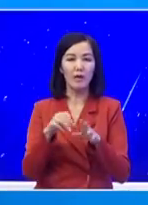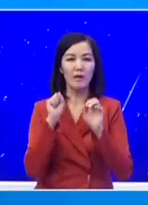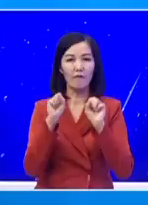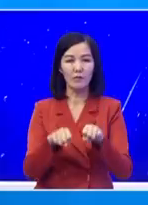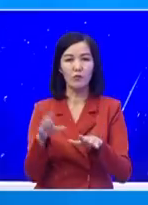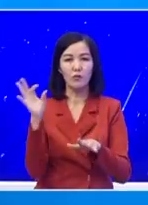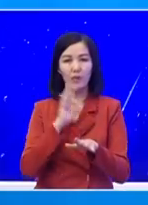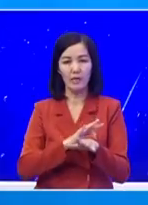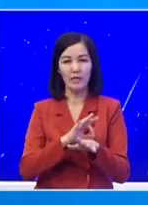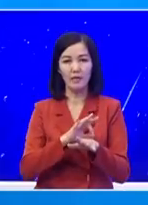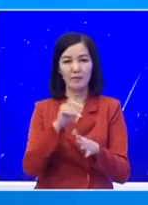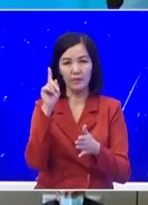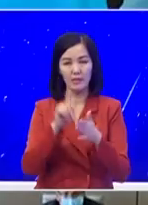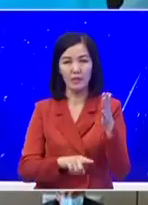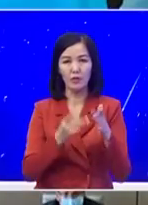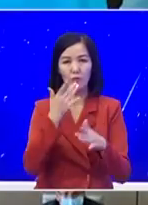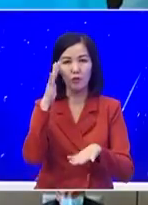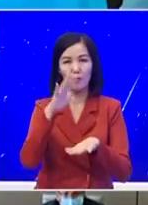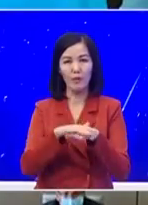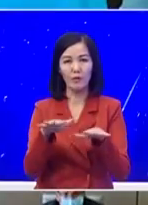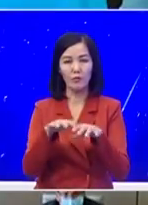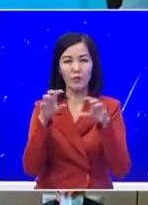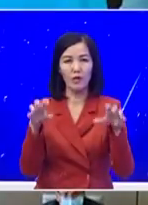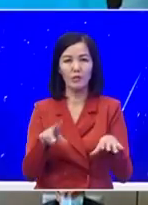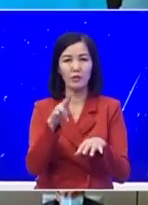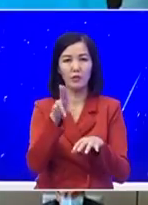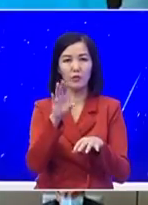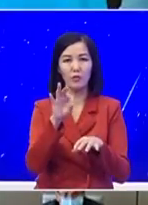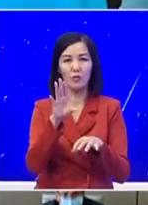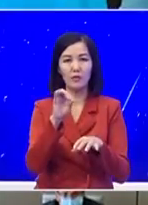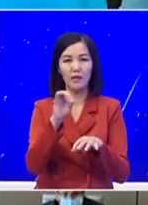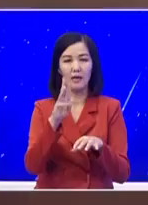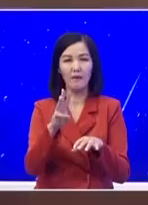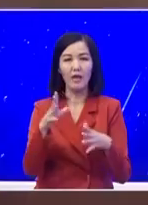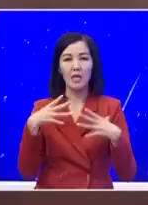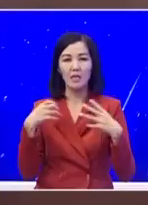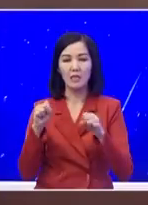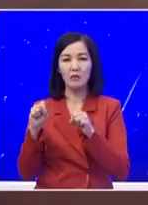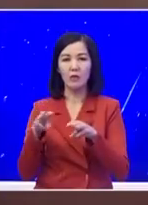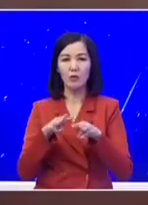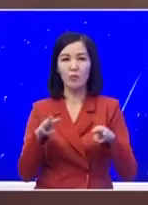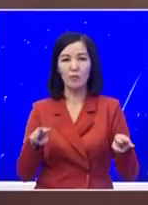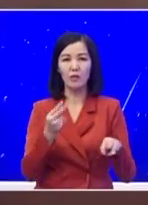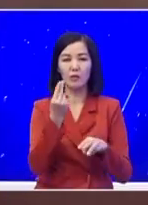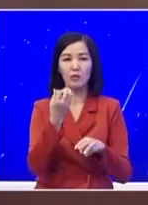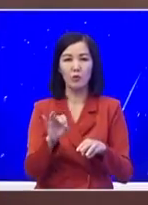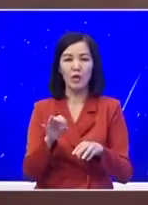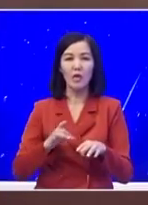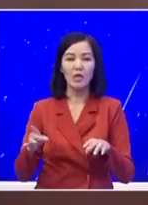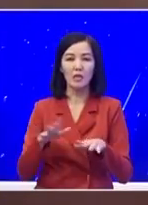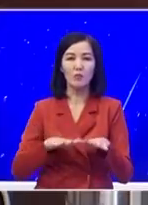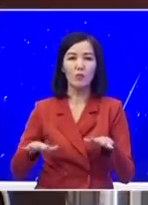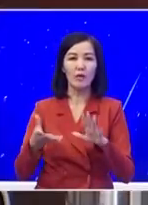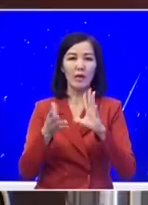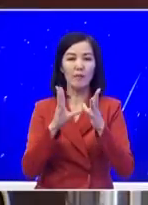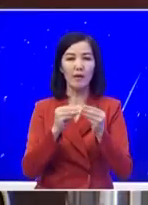мүмкіндіктерді пайдаланамыз, деп сендірді Ұлттық банк төрағасы Ерболат Досаев. Ал денсаулық сақтау министрі Алексей Цой республика